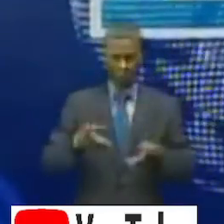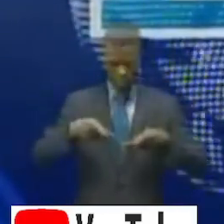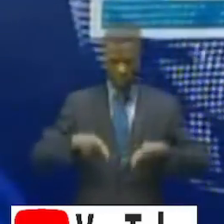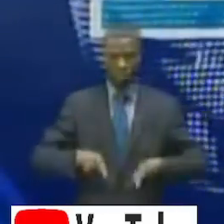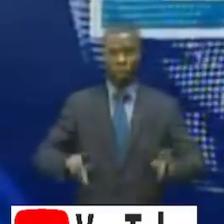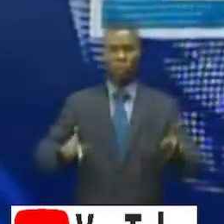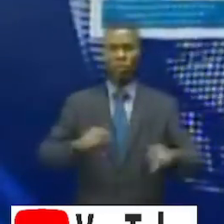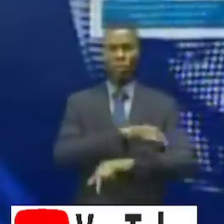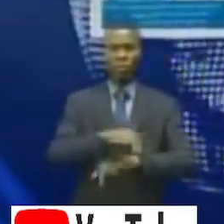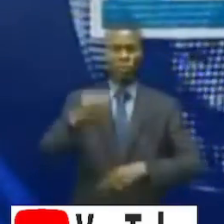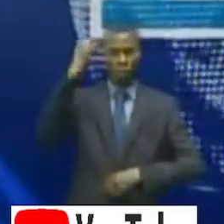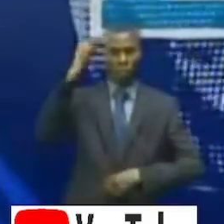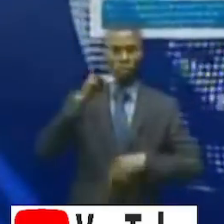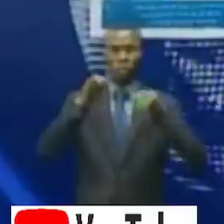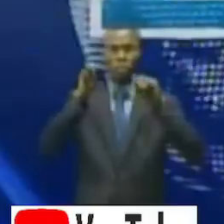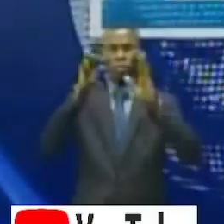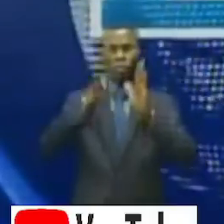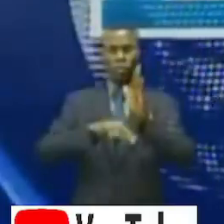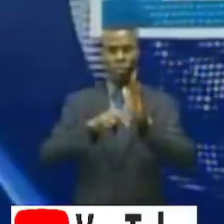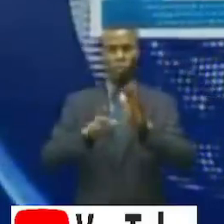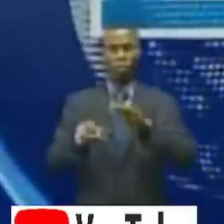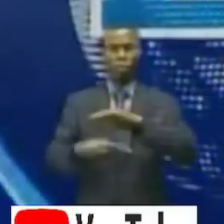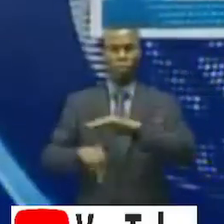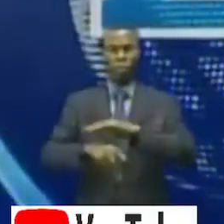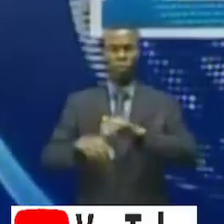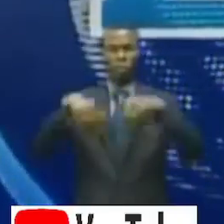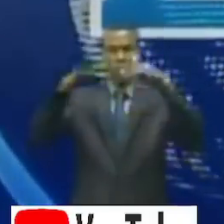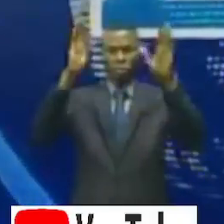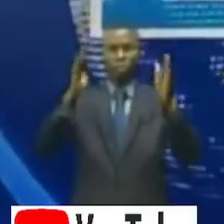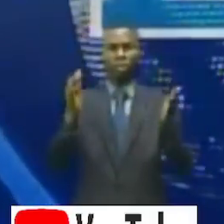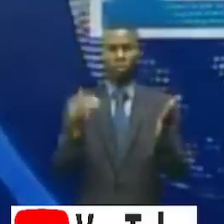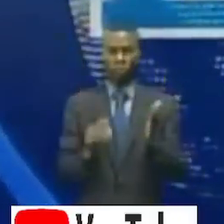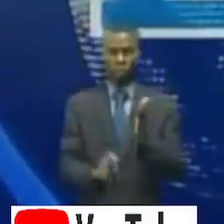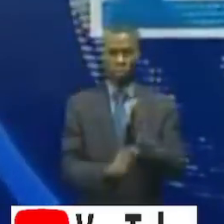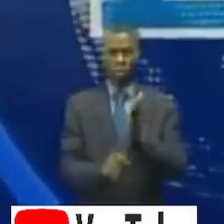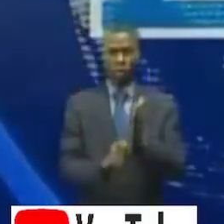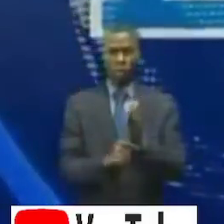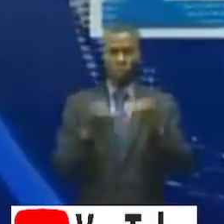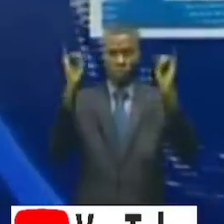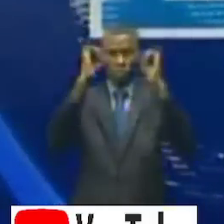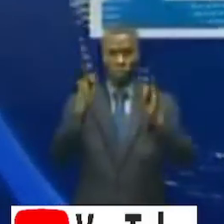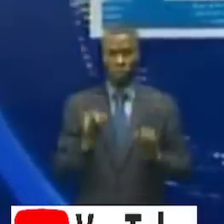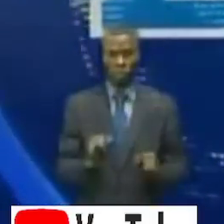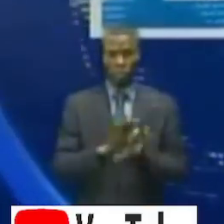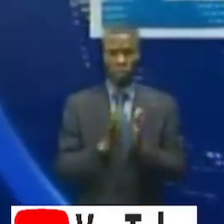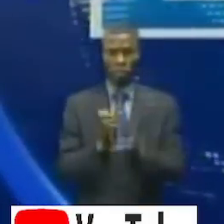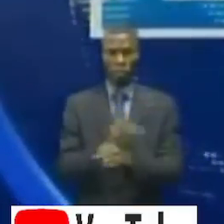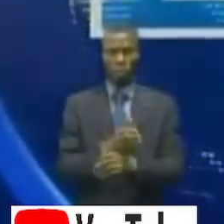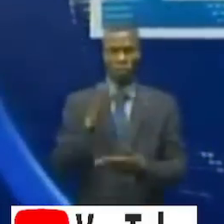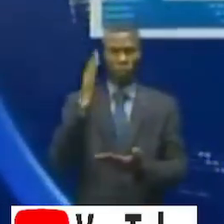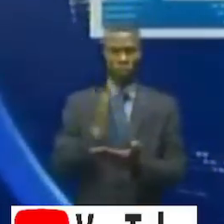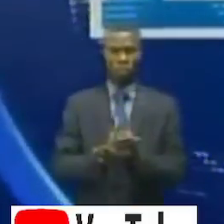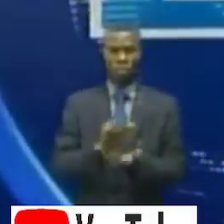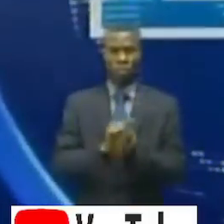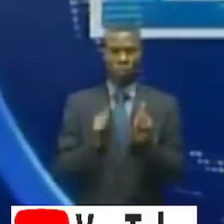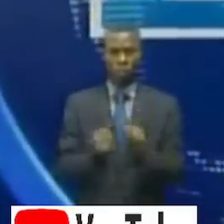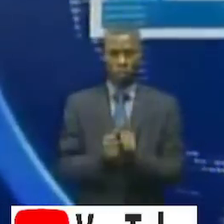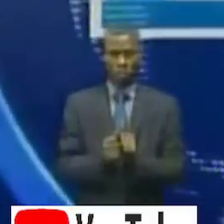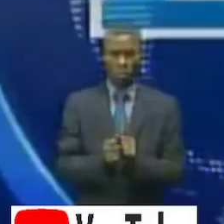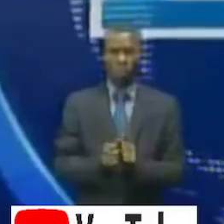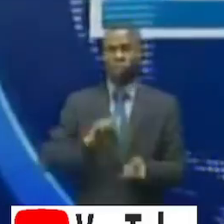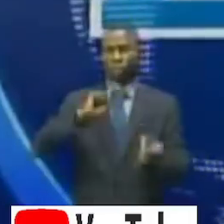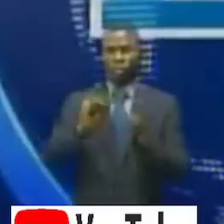au ministère de l'enseignement primaire, secondaire et technique de numériser son secteur pour lutter contre la